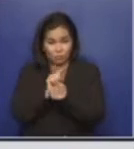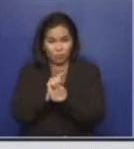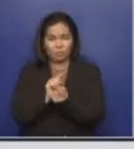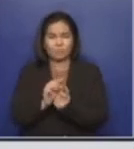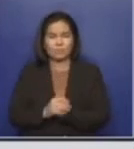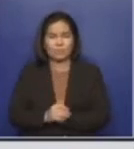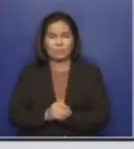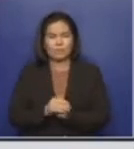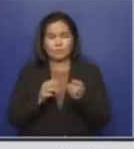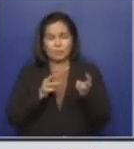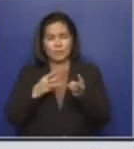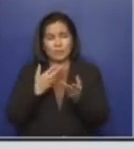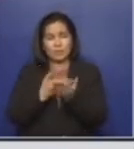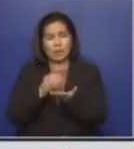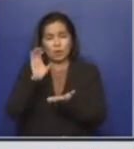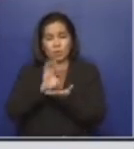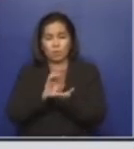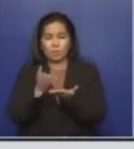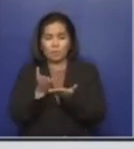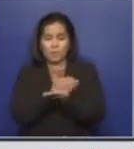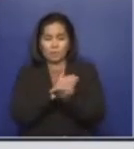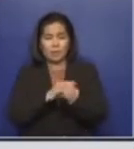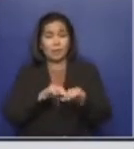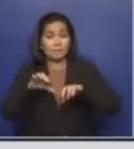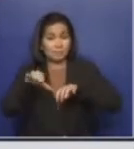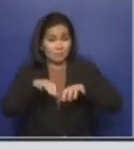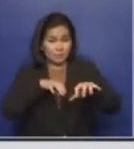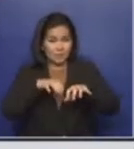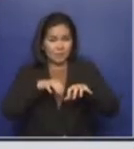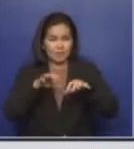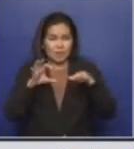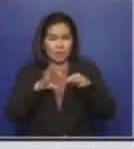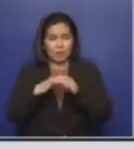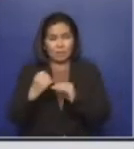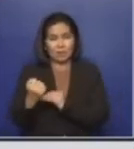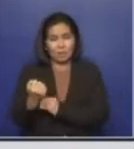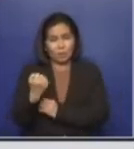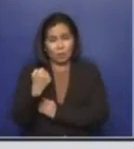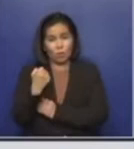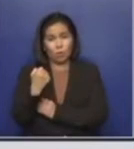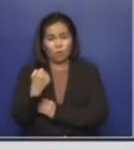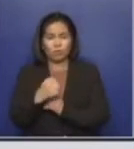การจัดงบประมาณความมั่นคงทางกายภาพ